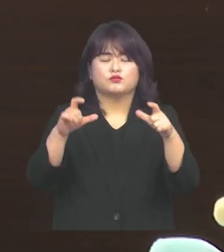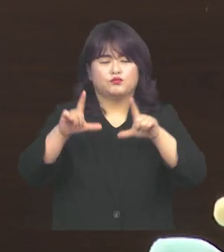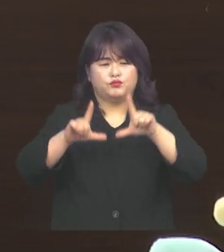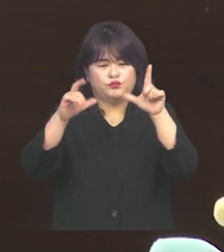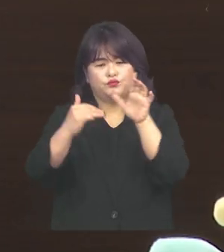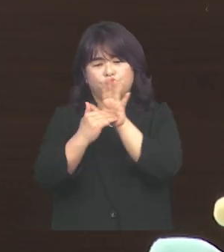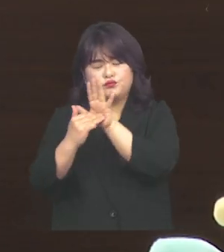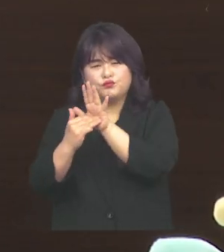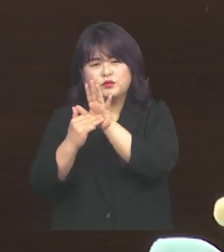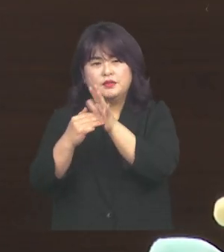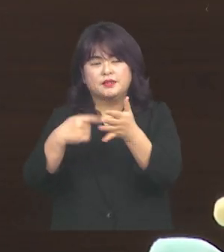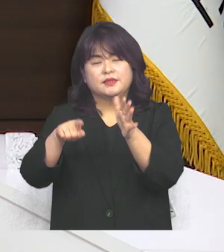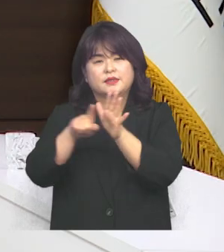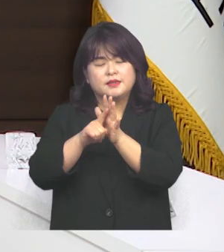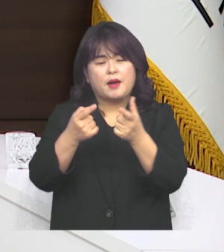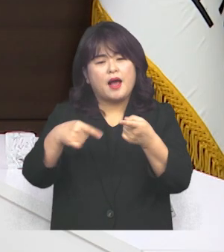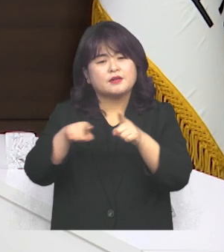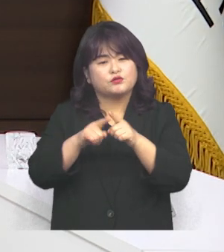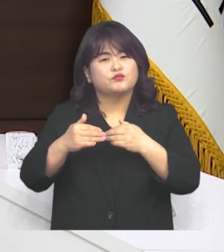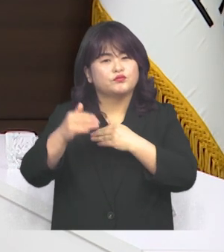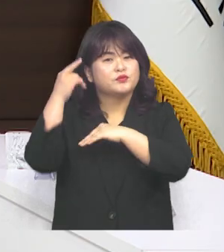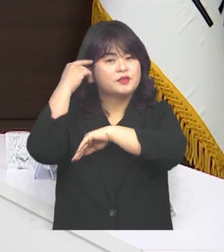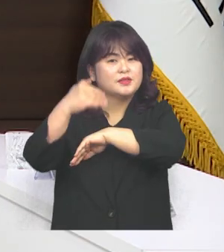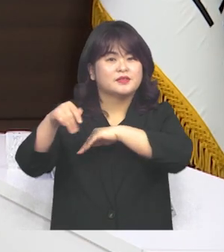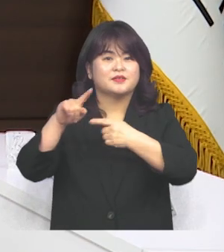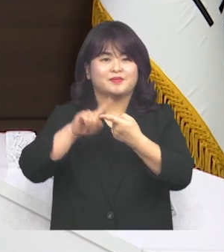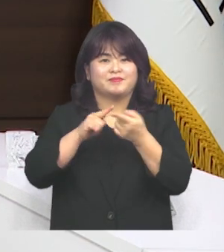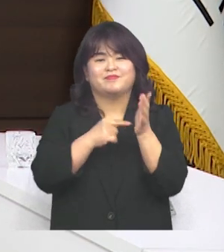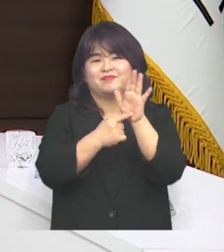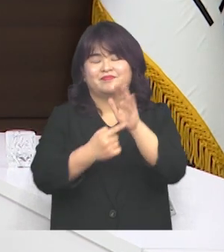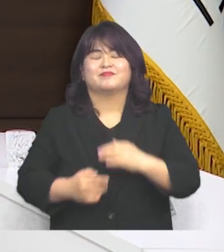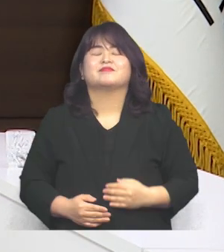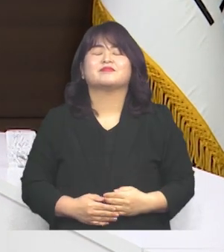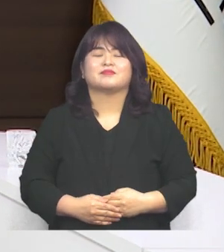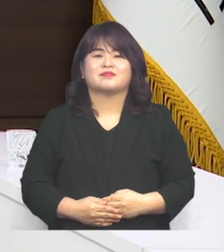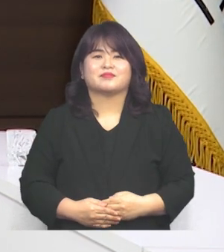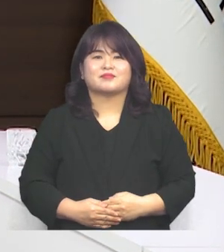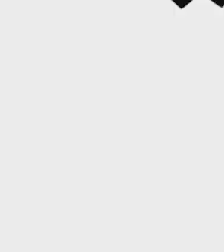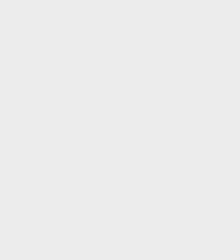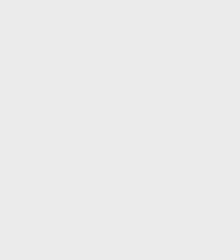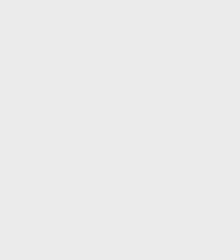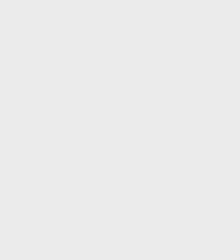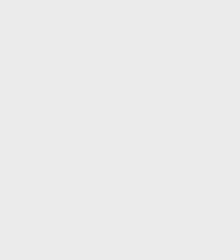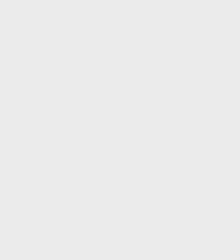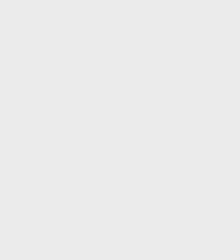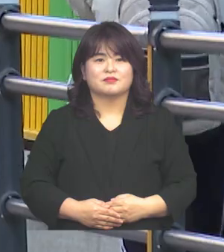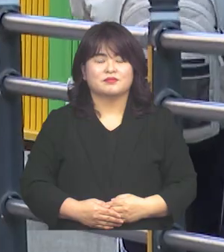기후위기에 대응하도록 두 대학과 공동 노력하겠다고 밝혔습니다.